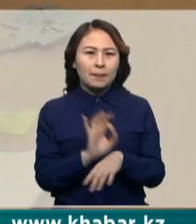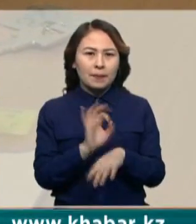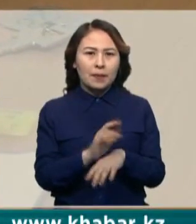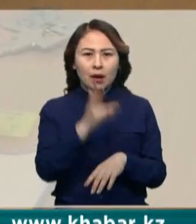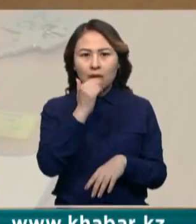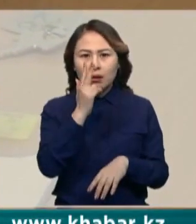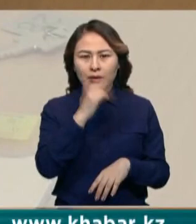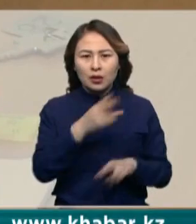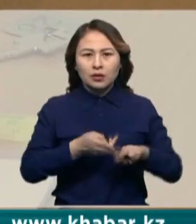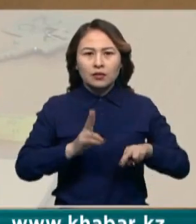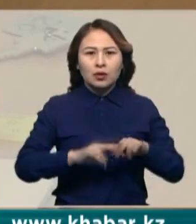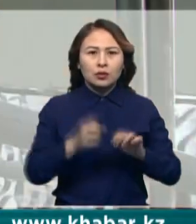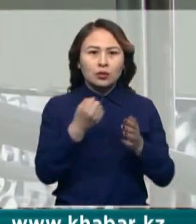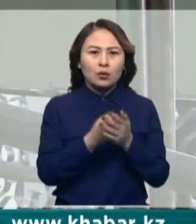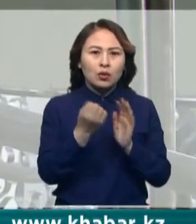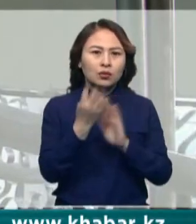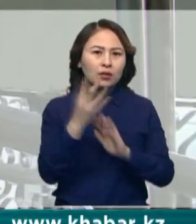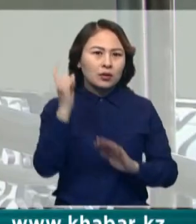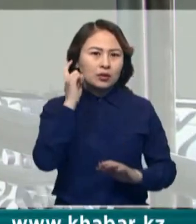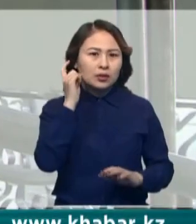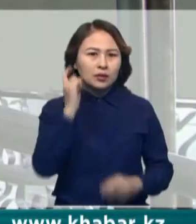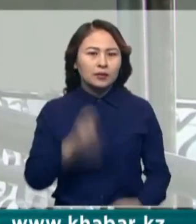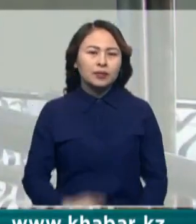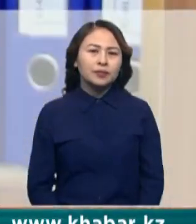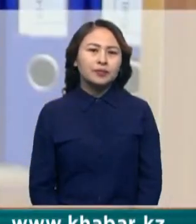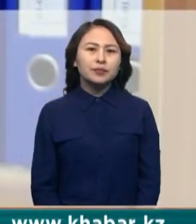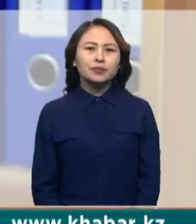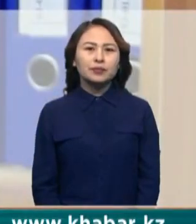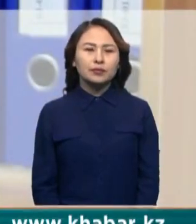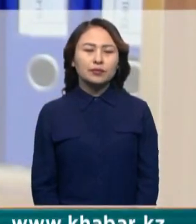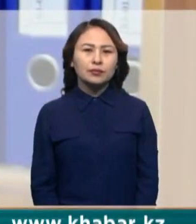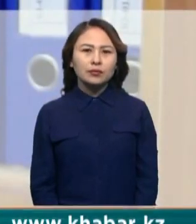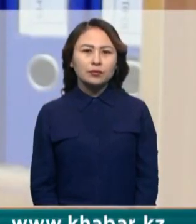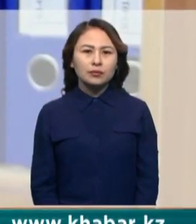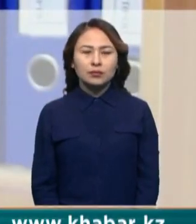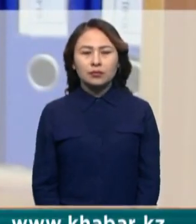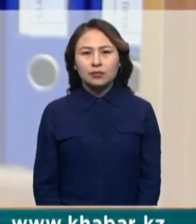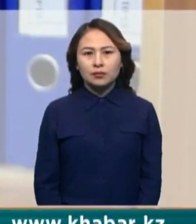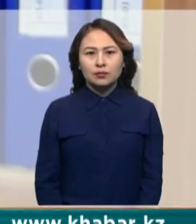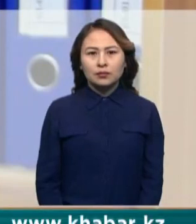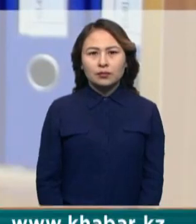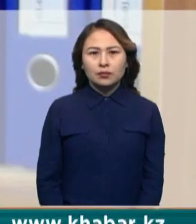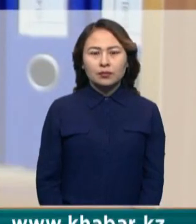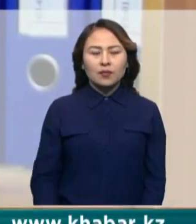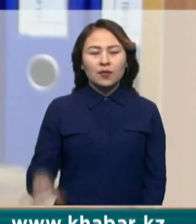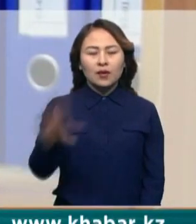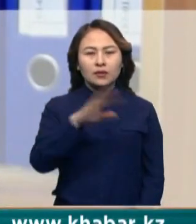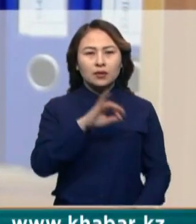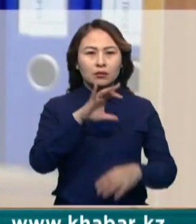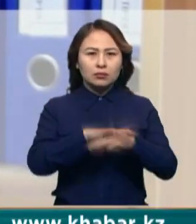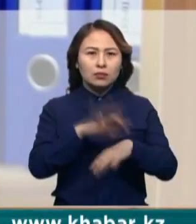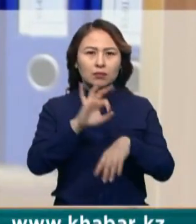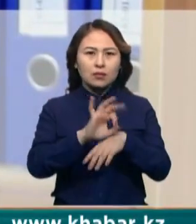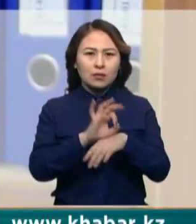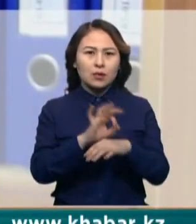жұқтырған. Басым бөлігі 14 жасқа толмаған балалар. Бәрі баладар диагноздар анықталып,